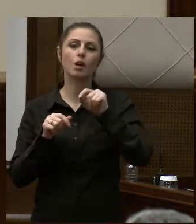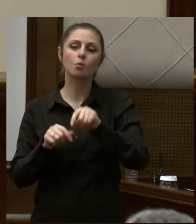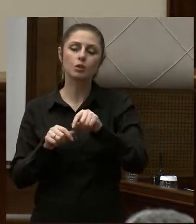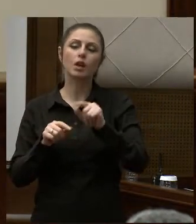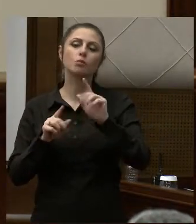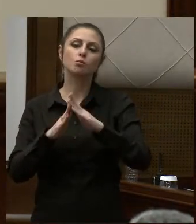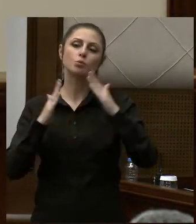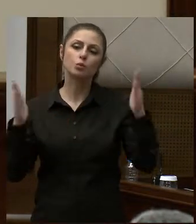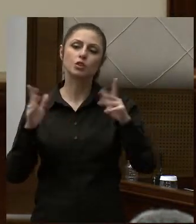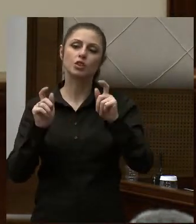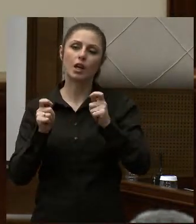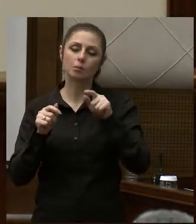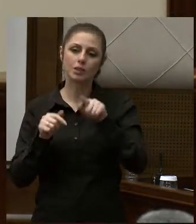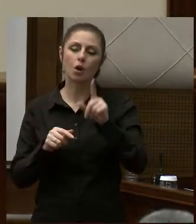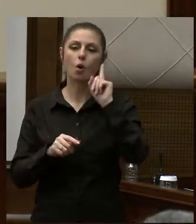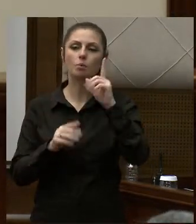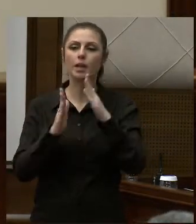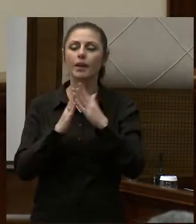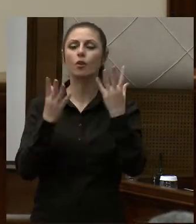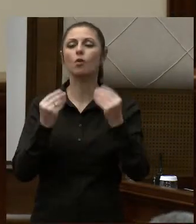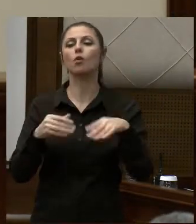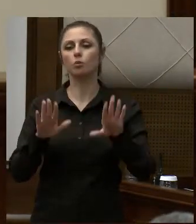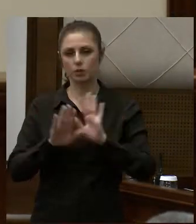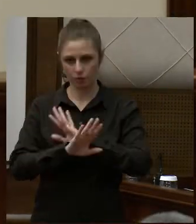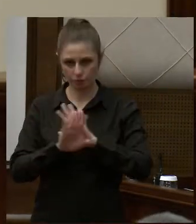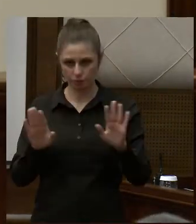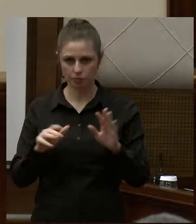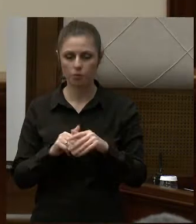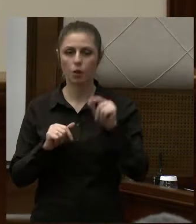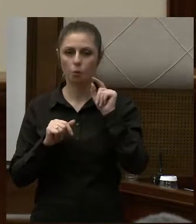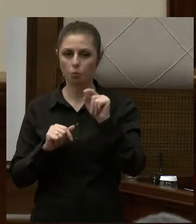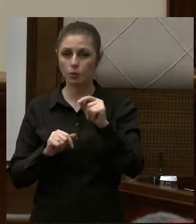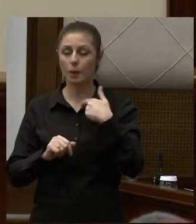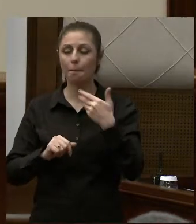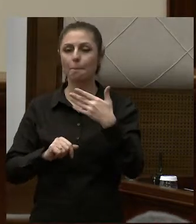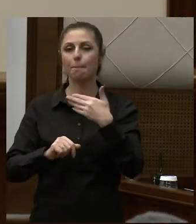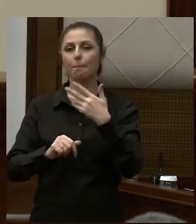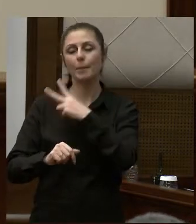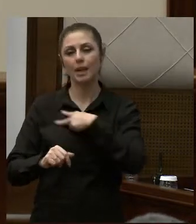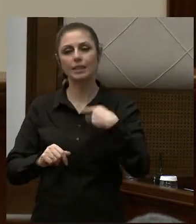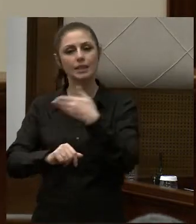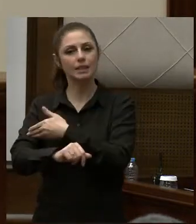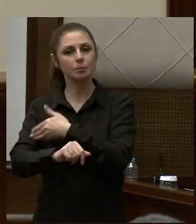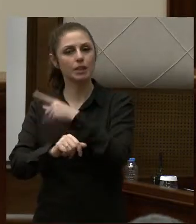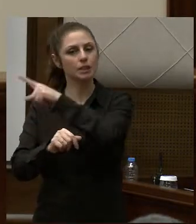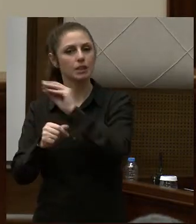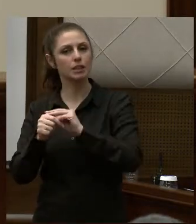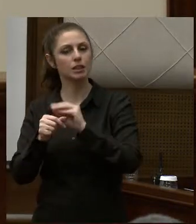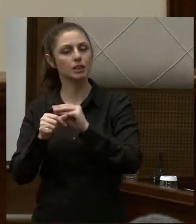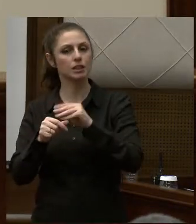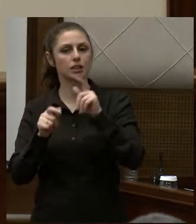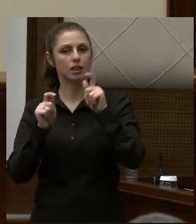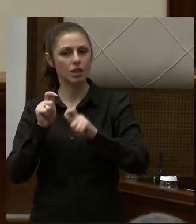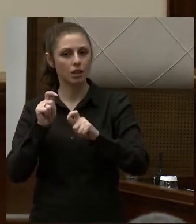öğretmen evi olarak kullanılamayacağından söz konusu yerin belediyemiz hizmetlerinde kullanılması için Milli Eğitim Bakanlığı'na